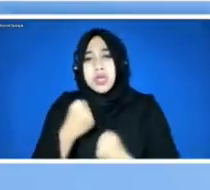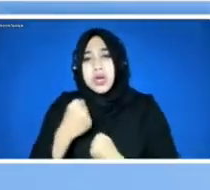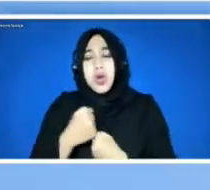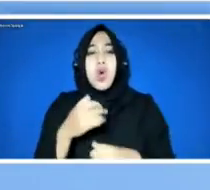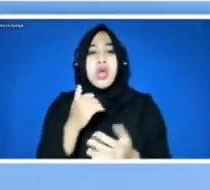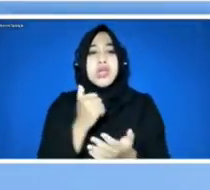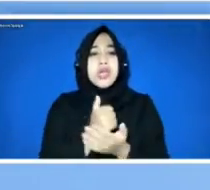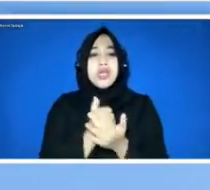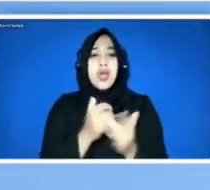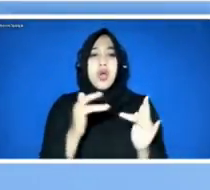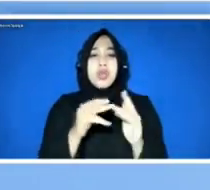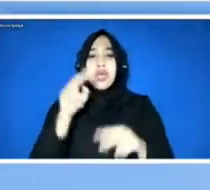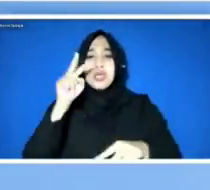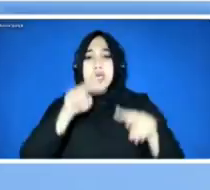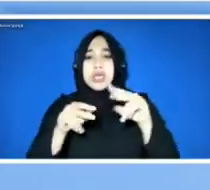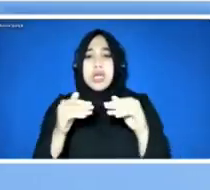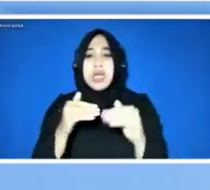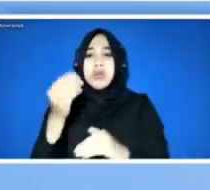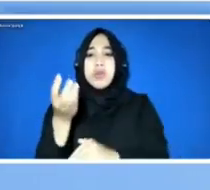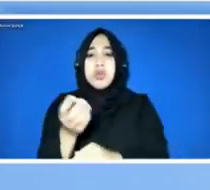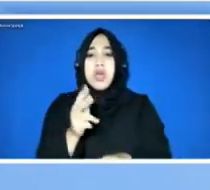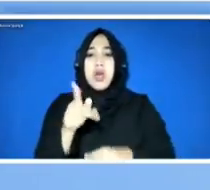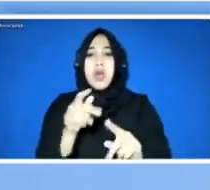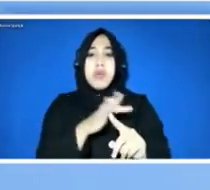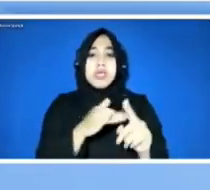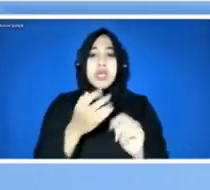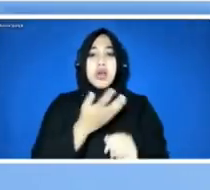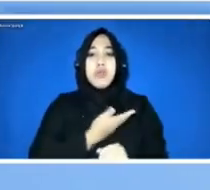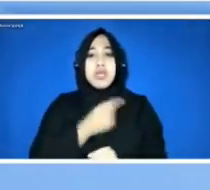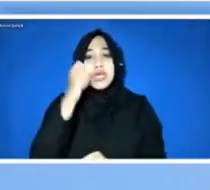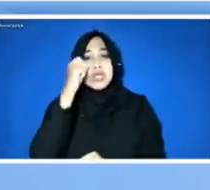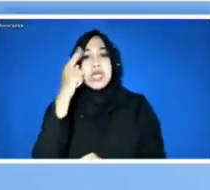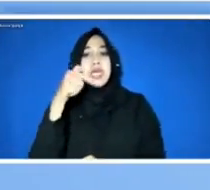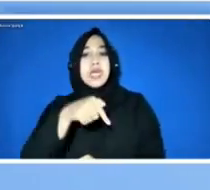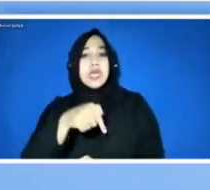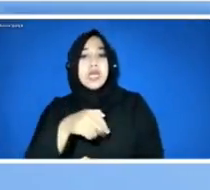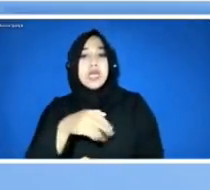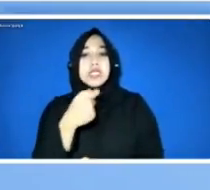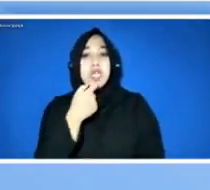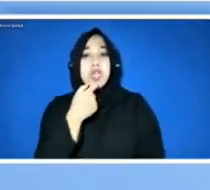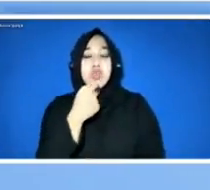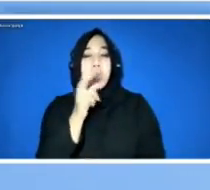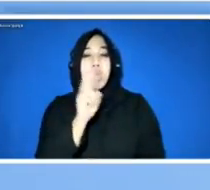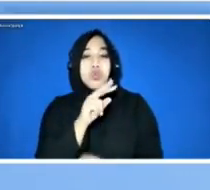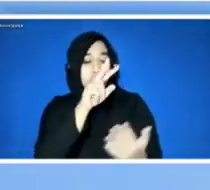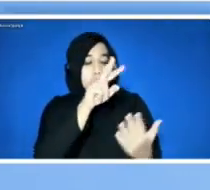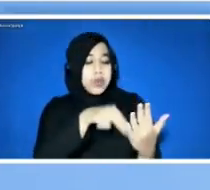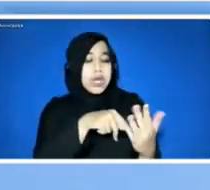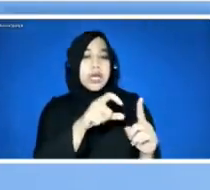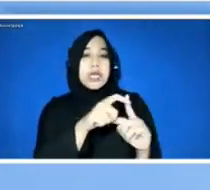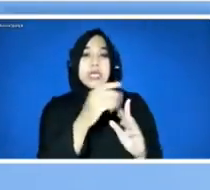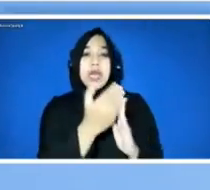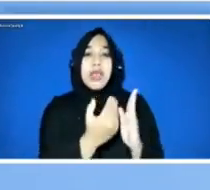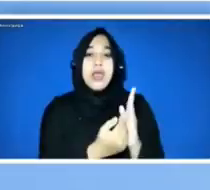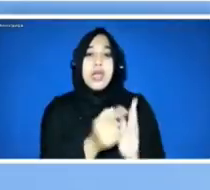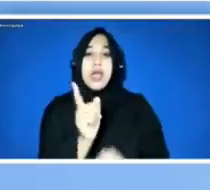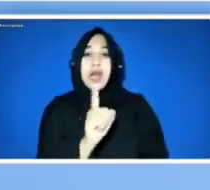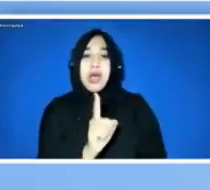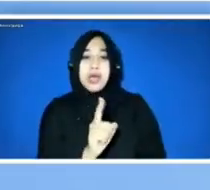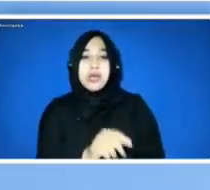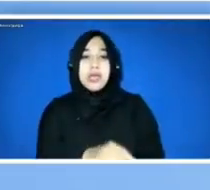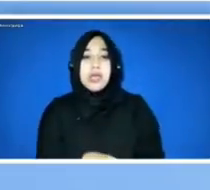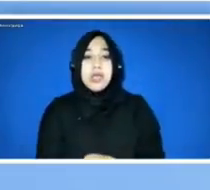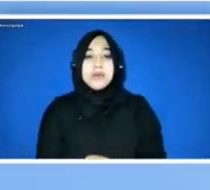akan relatif mudah dilakukan ketika masyarakat memiliki kesadaran ini. Saya coba cross check dengan data yang lain. Ini secara gender kita bisa lihat di sini